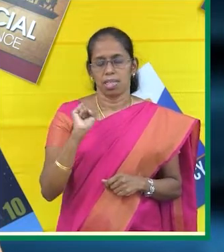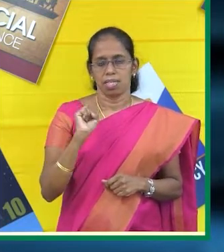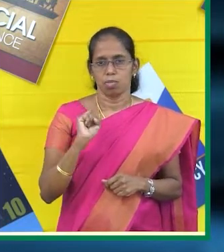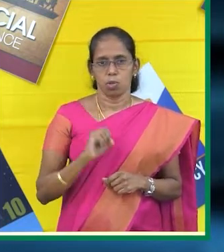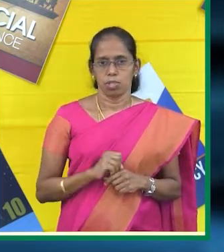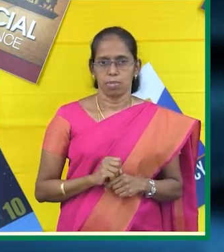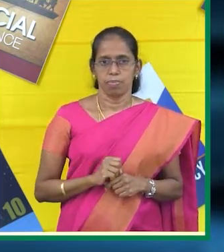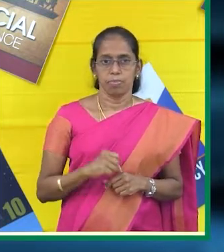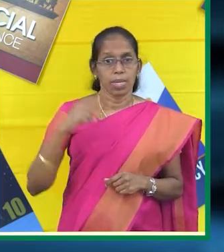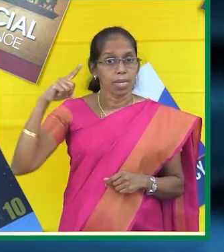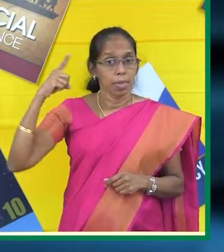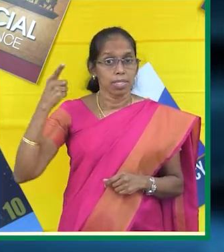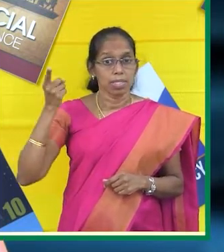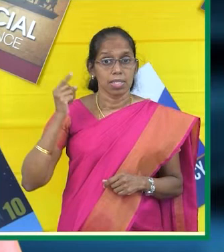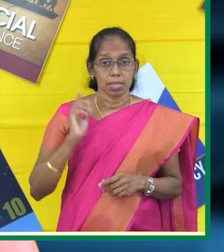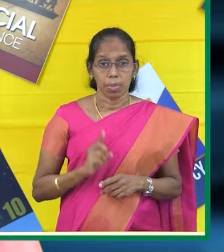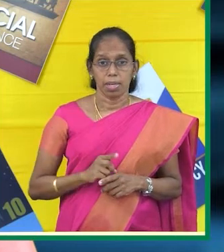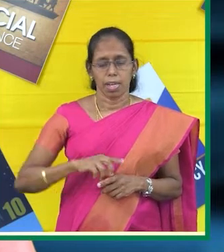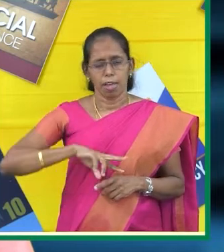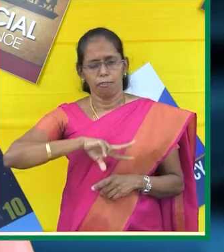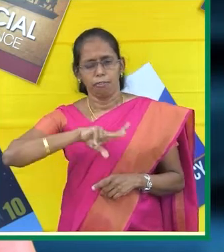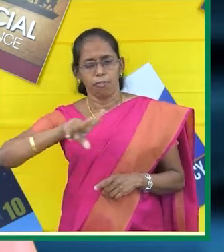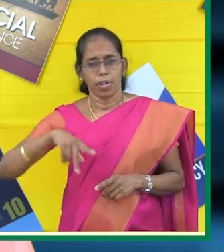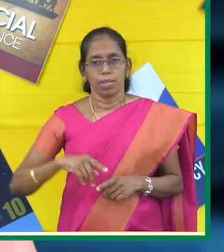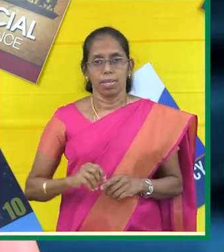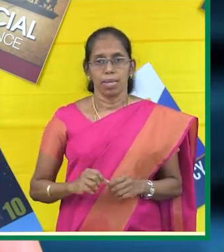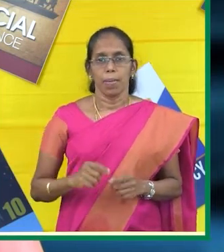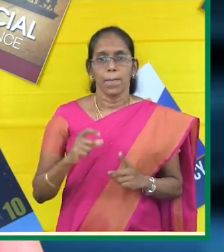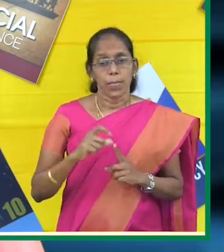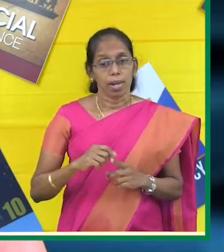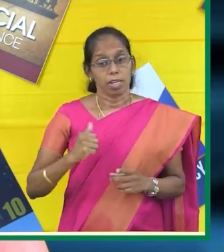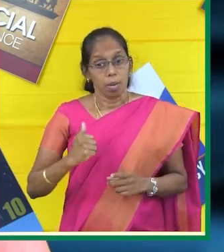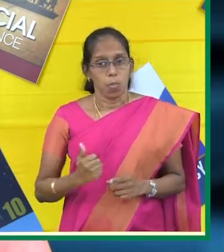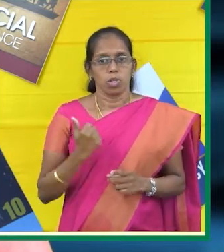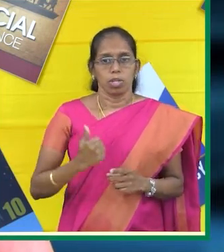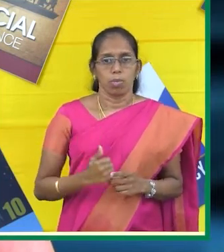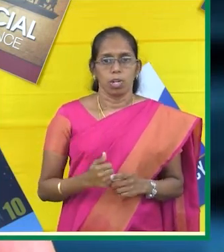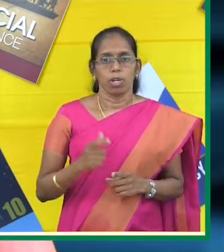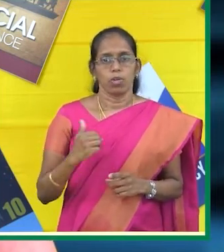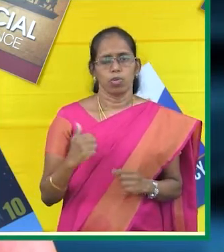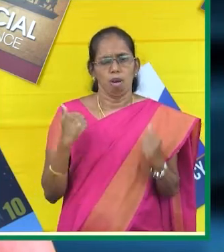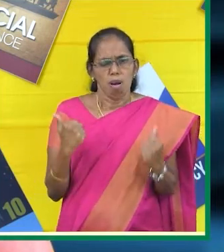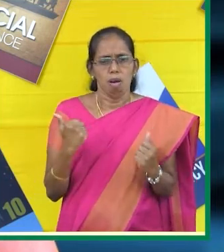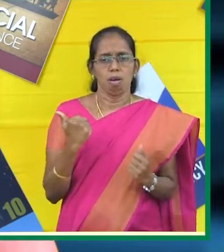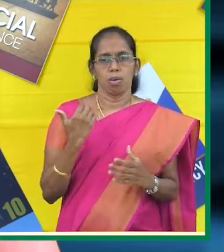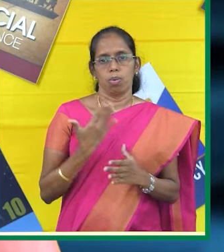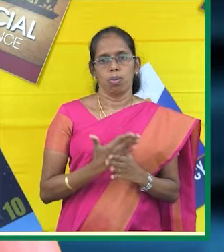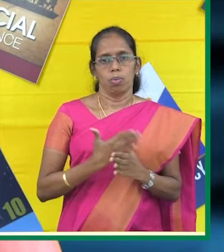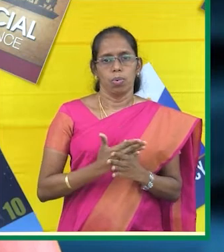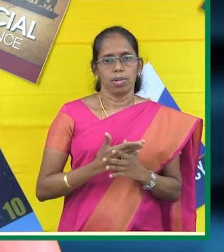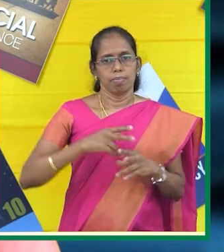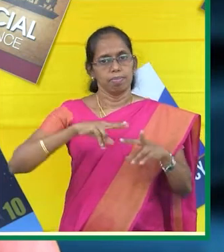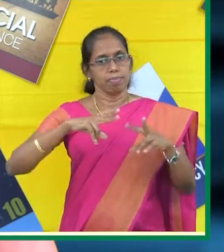possible. Imagination has made everything practical, possible due to hard